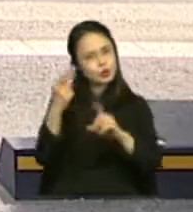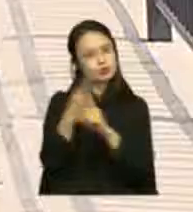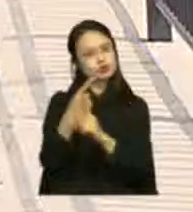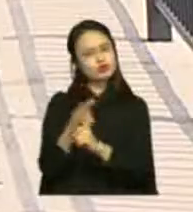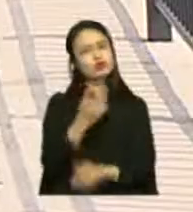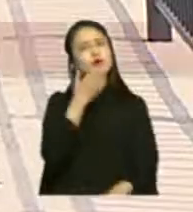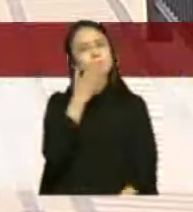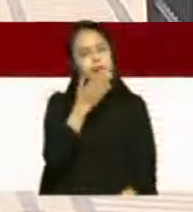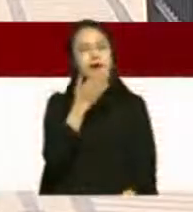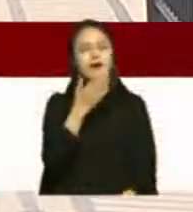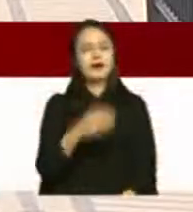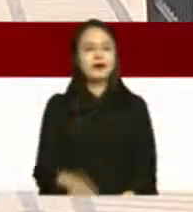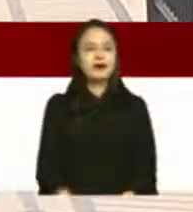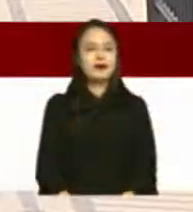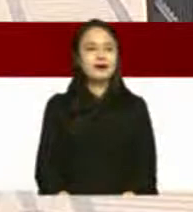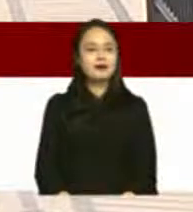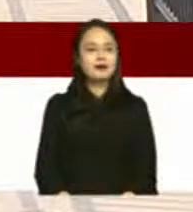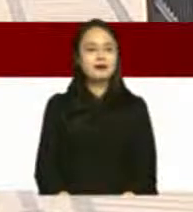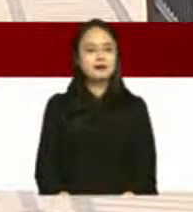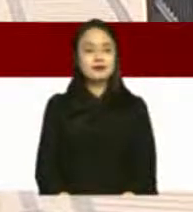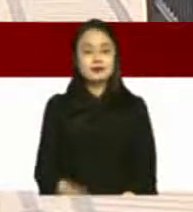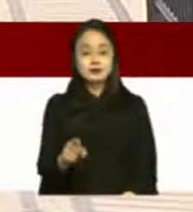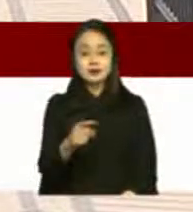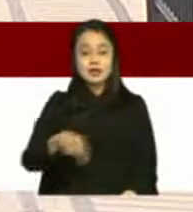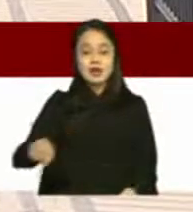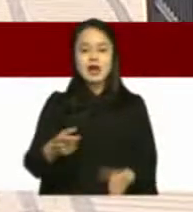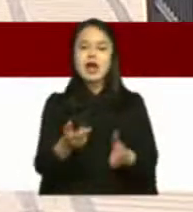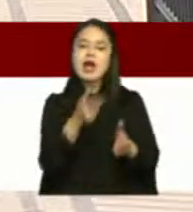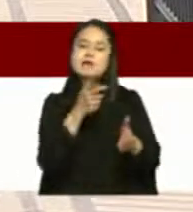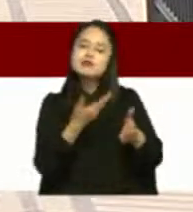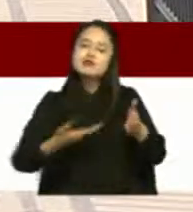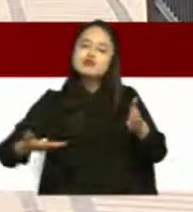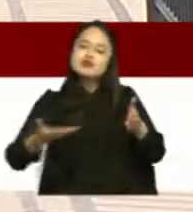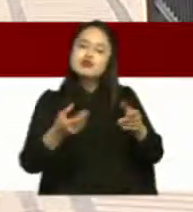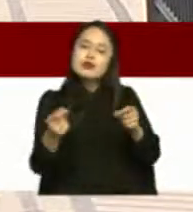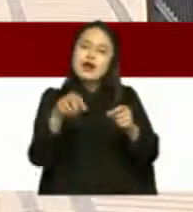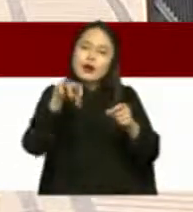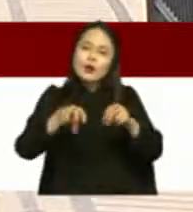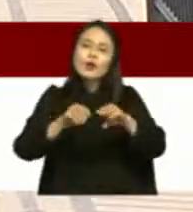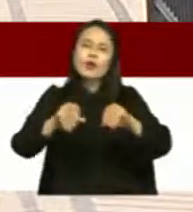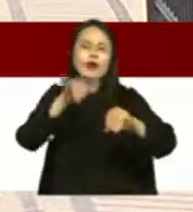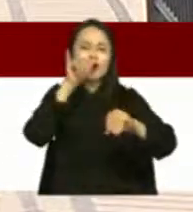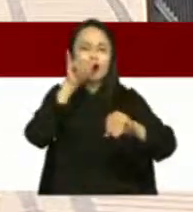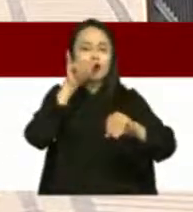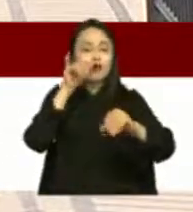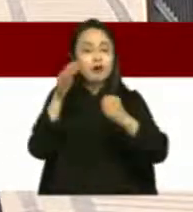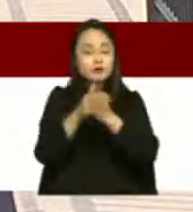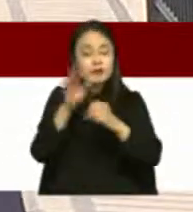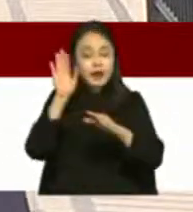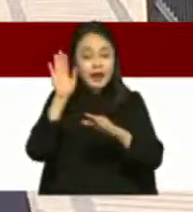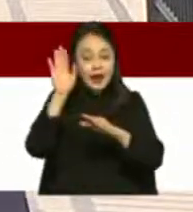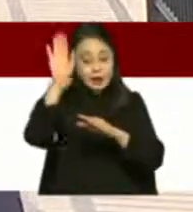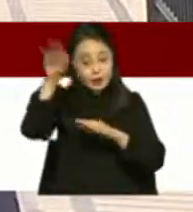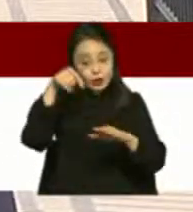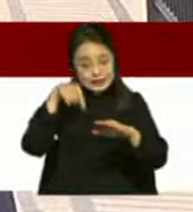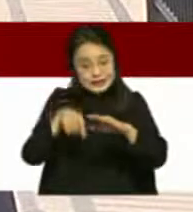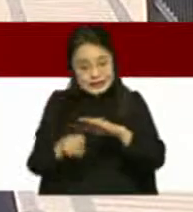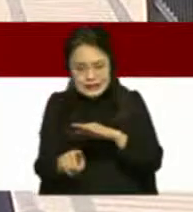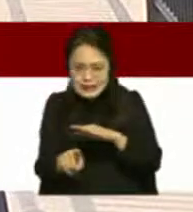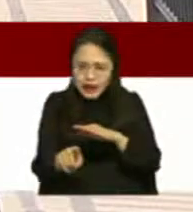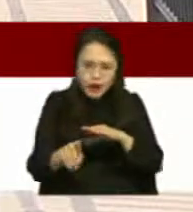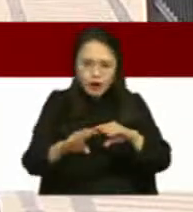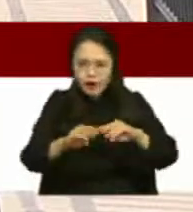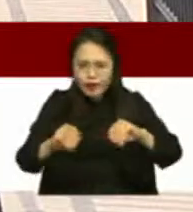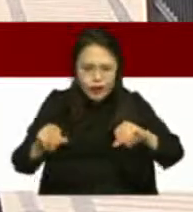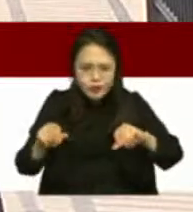우리 하천부지이기 때문에 아마 설계를 하면서 한번 이거는 다시 한번 우리 지하에 대한 구조물이라든지 또 우리 재난